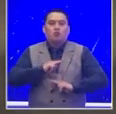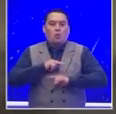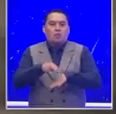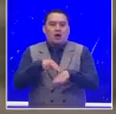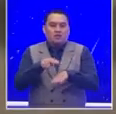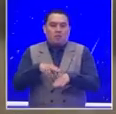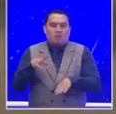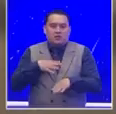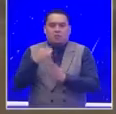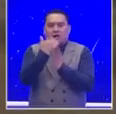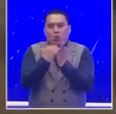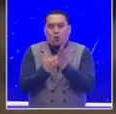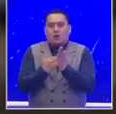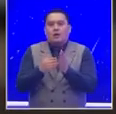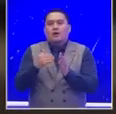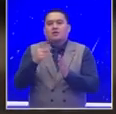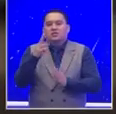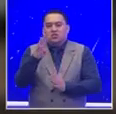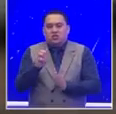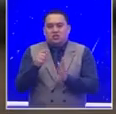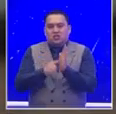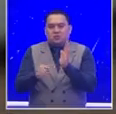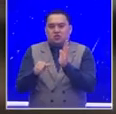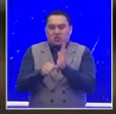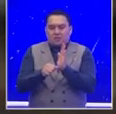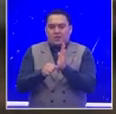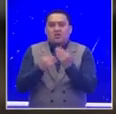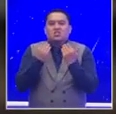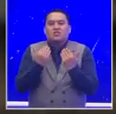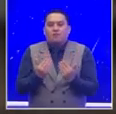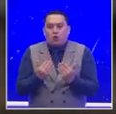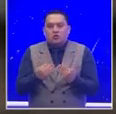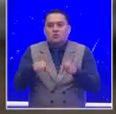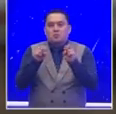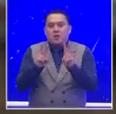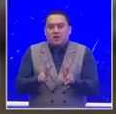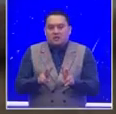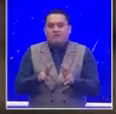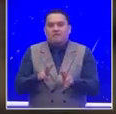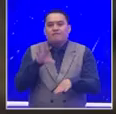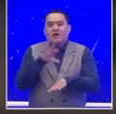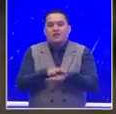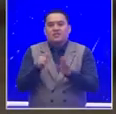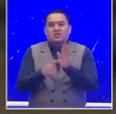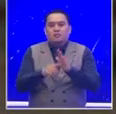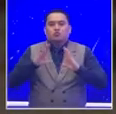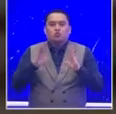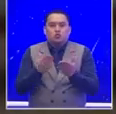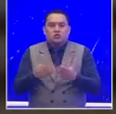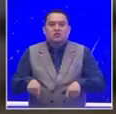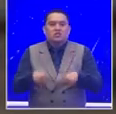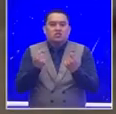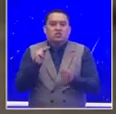сотрудниками полиции был составлен протокол по статье 476. До сегодняшнего дня специалистами выявлено 7 случаев нарушения